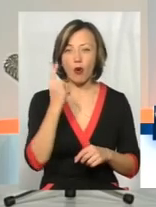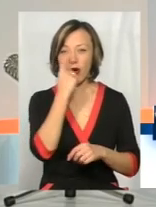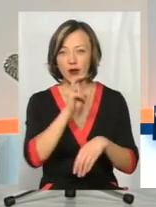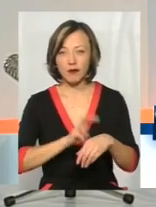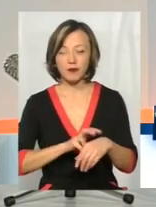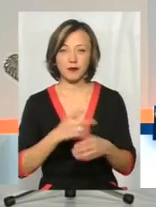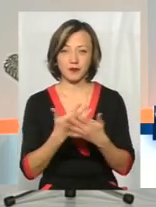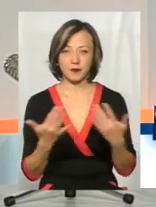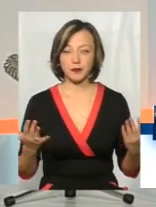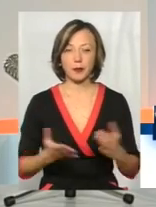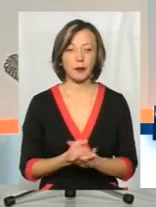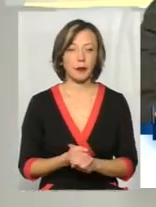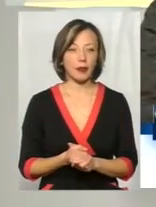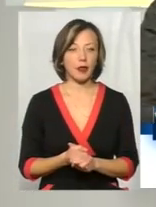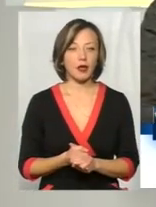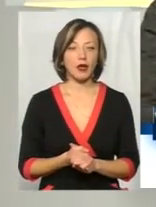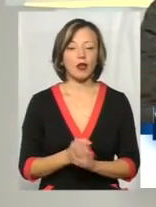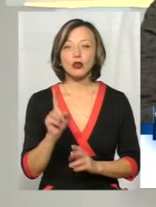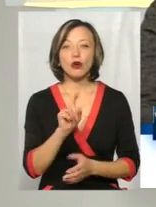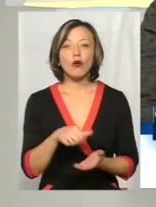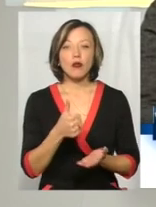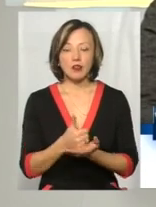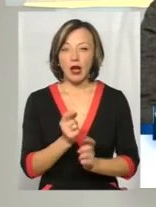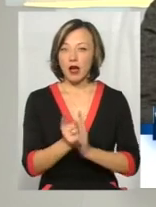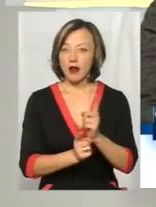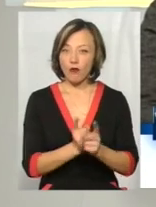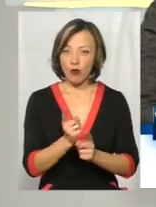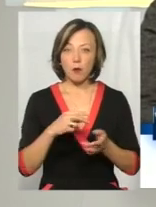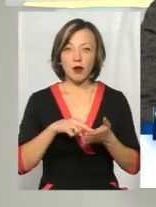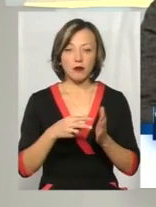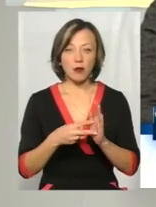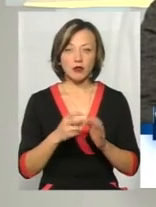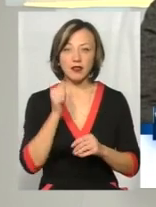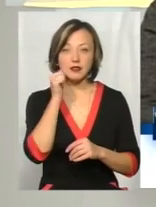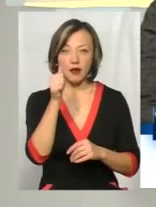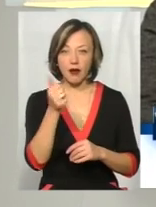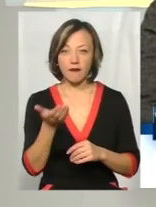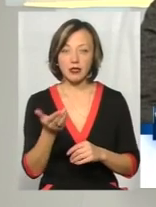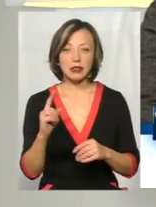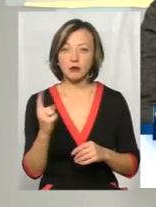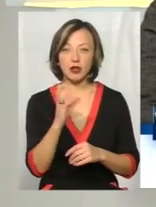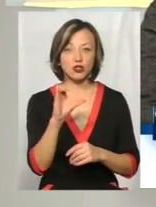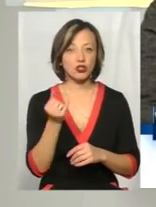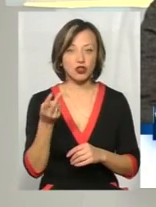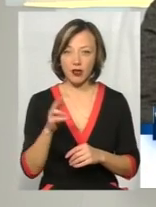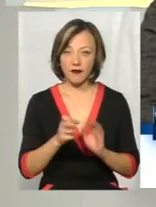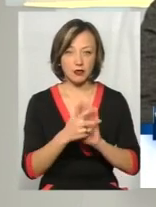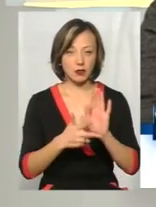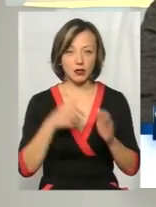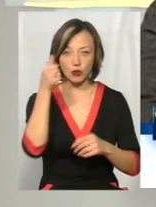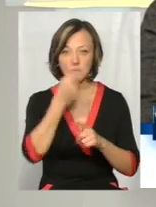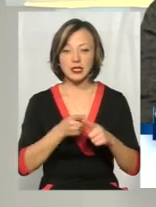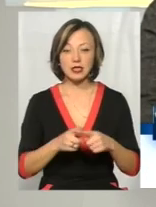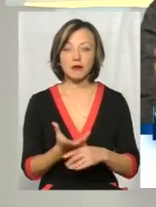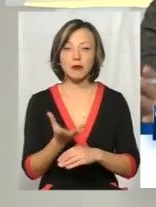так. Але от що головне? Реформу це передбачено ж не завтра, не з 1 січня 2018 року. Оці